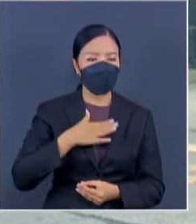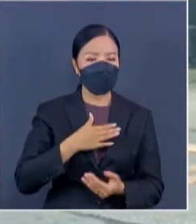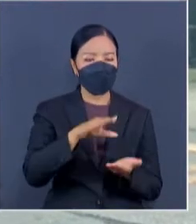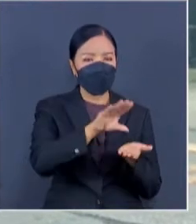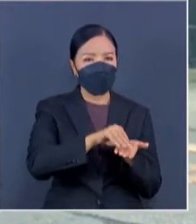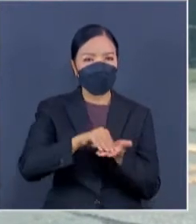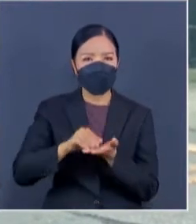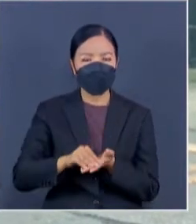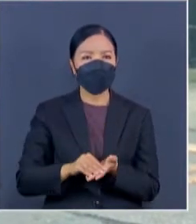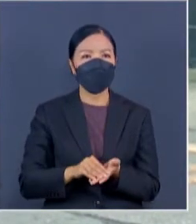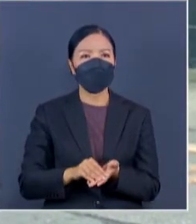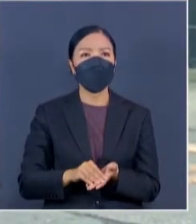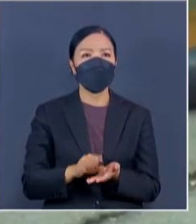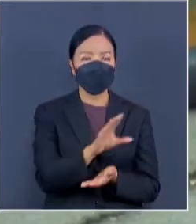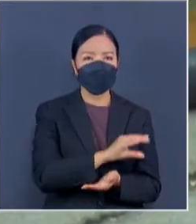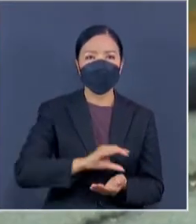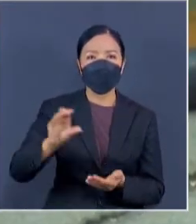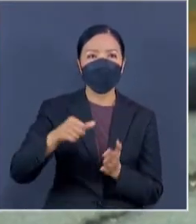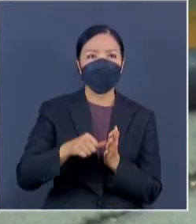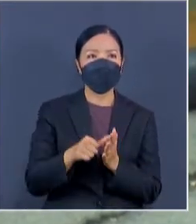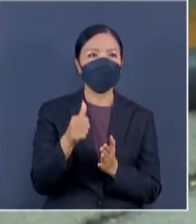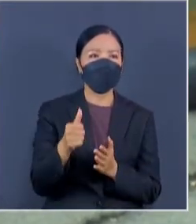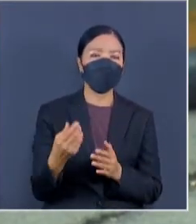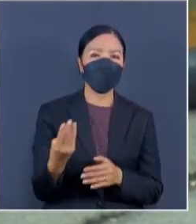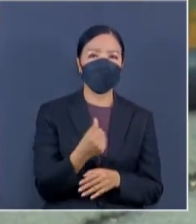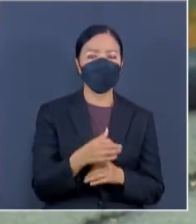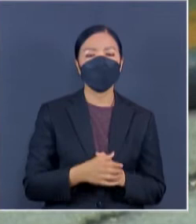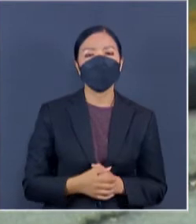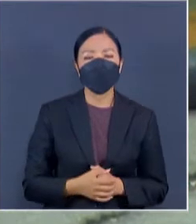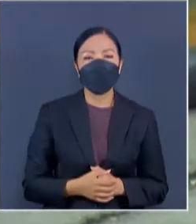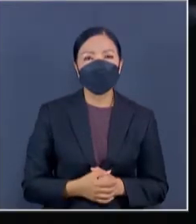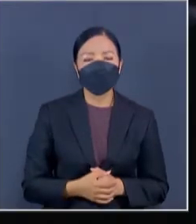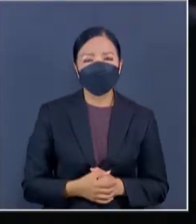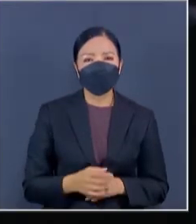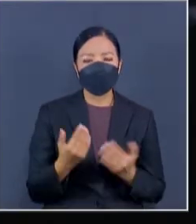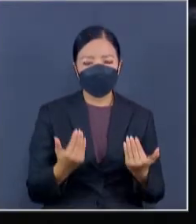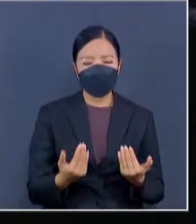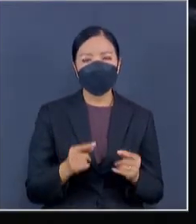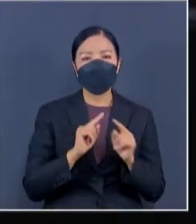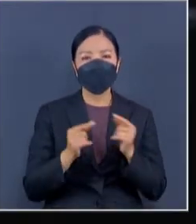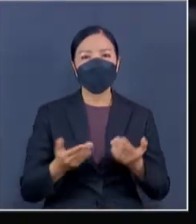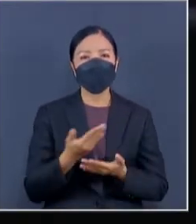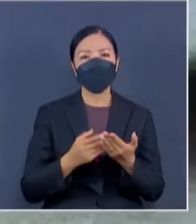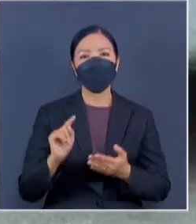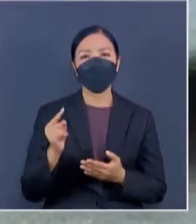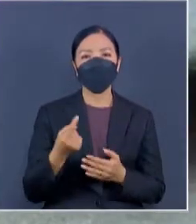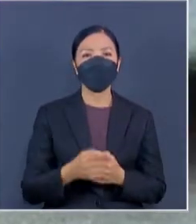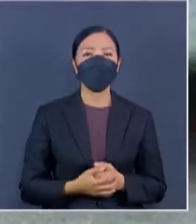พลังงานจะชี้แจงเงื่อนไขการดูแลราคาพลังงานทั้งหมดอีกครั้งในวันนี้ค่ะ